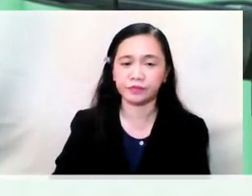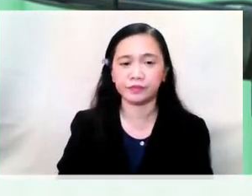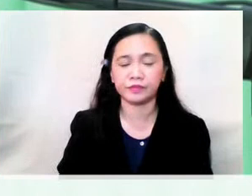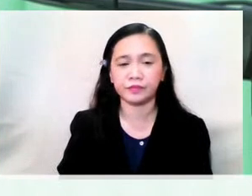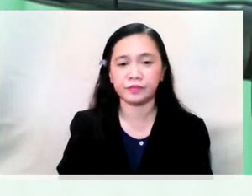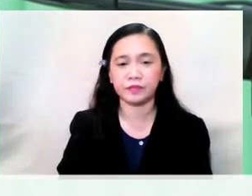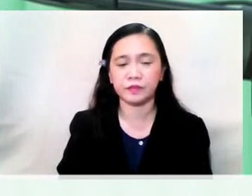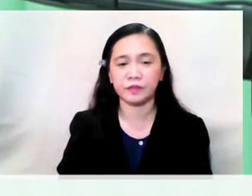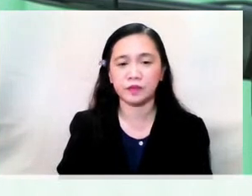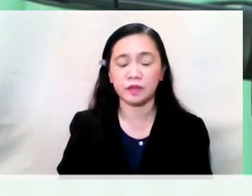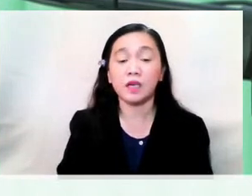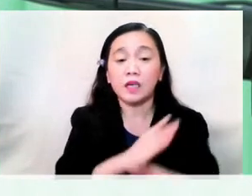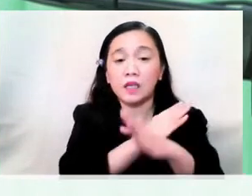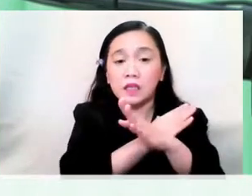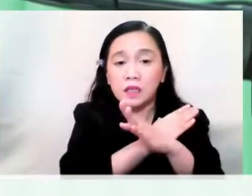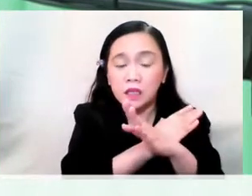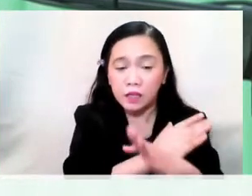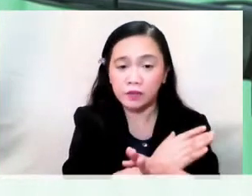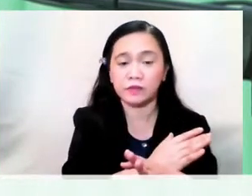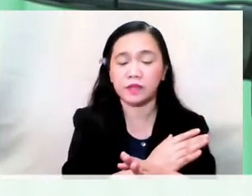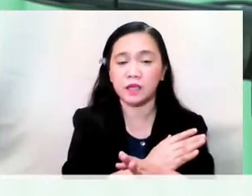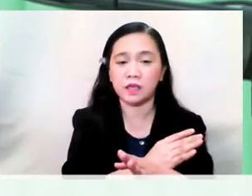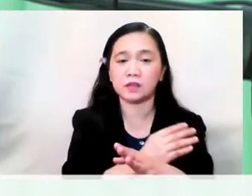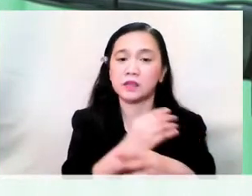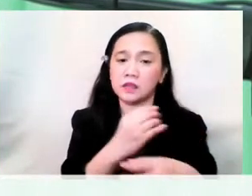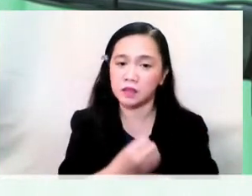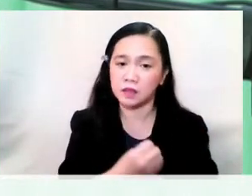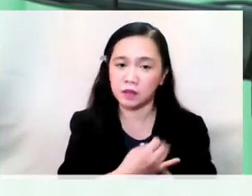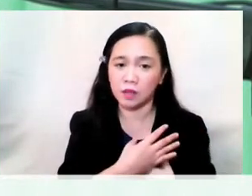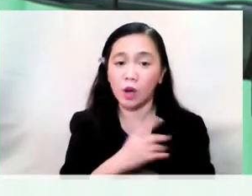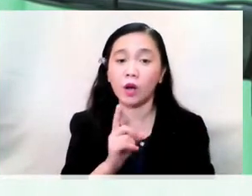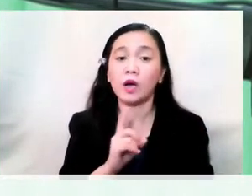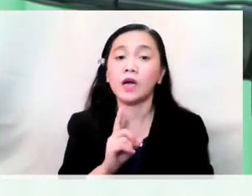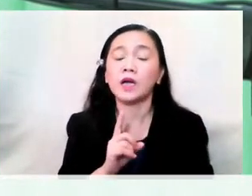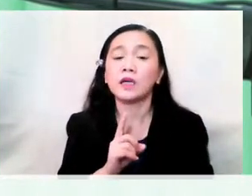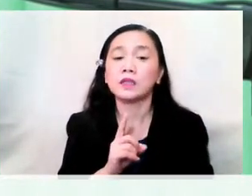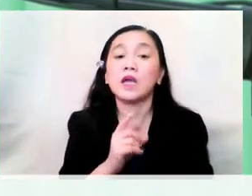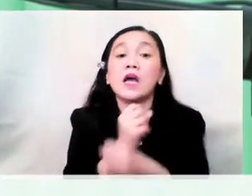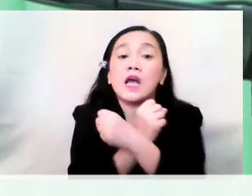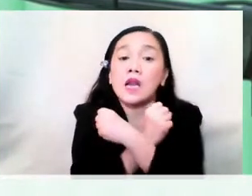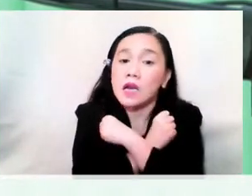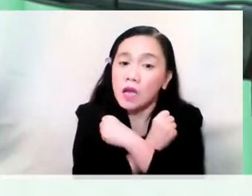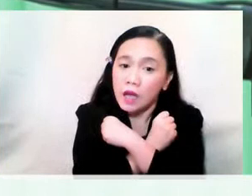takot natin ay ang pananampalataya na mahal tayo ni Jesus.